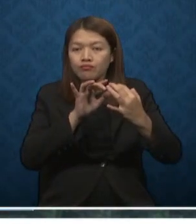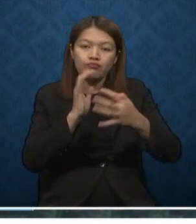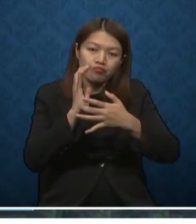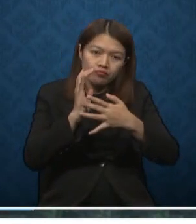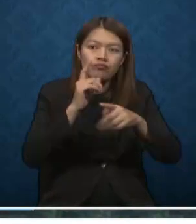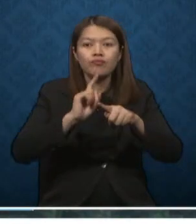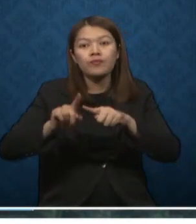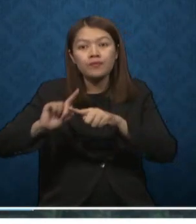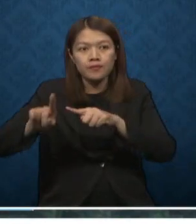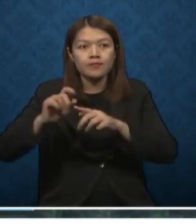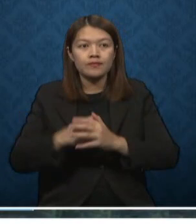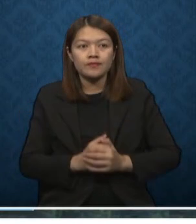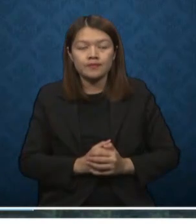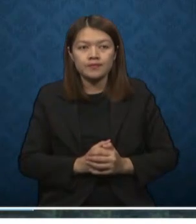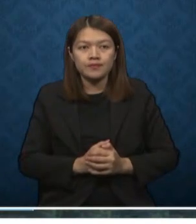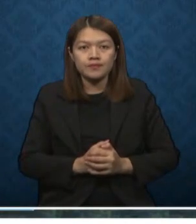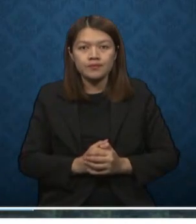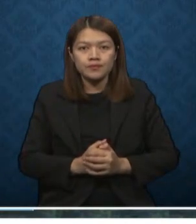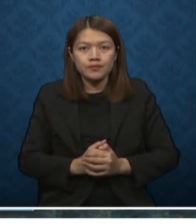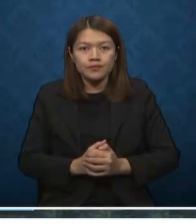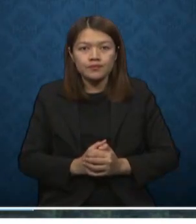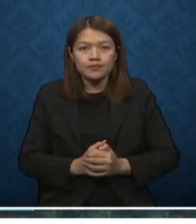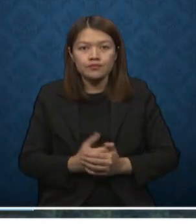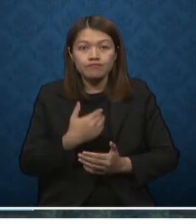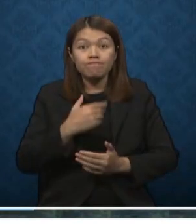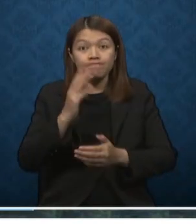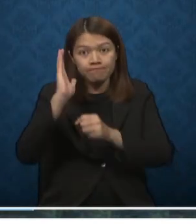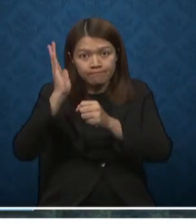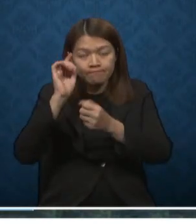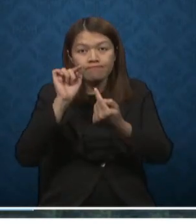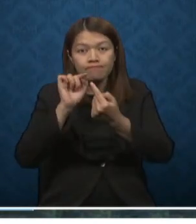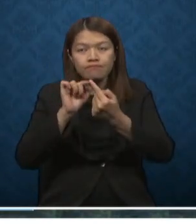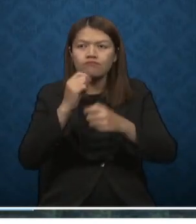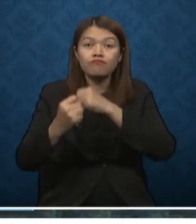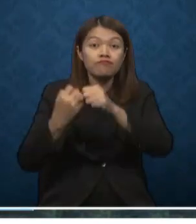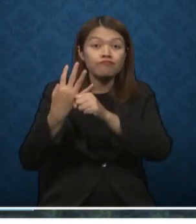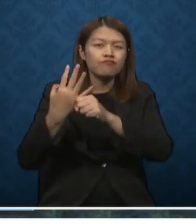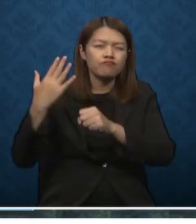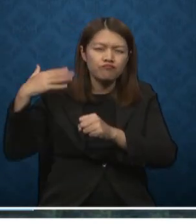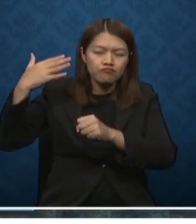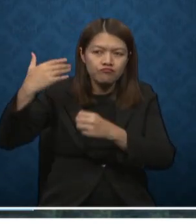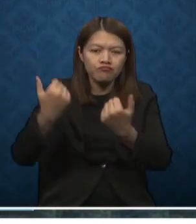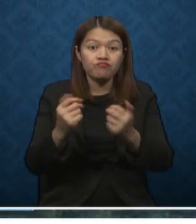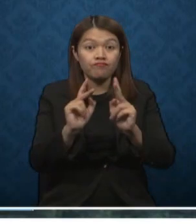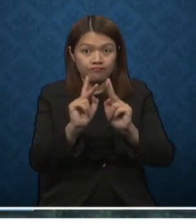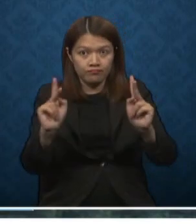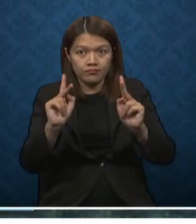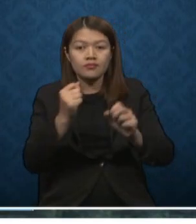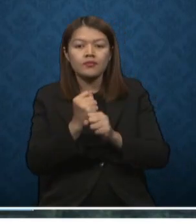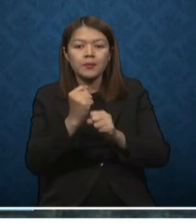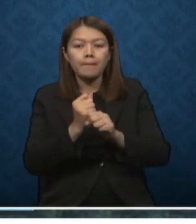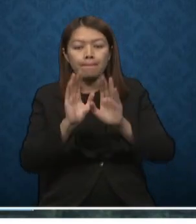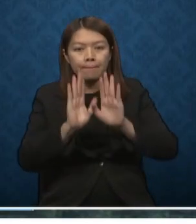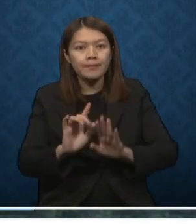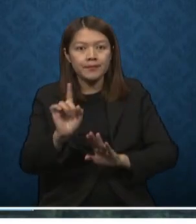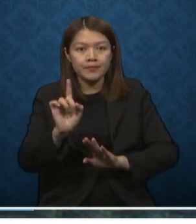ทศนี่คือส่วนแรกนะครับที่ผมจะนำเสนอว่าใน4ปีที่ผ่านมานั้นกรรมาธิการเราได้ทำงานในรูปแบ